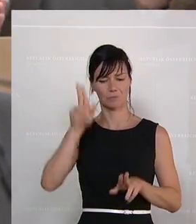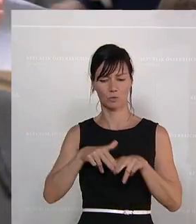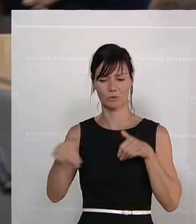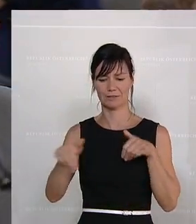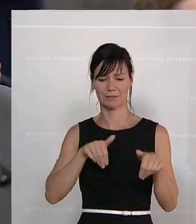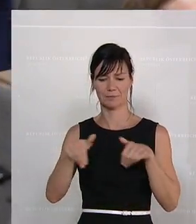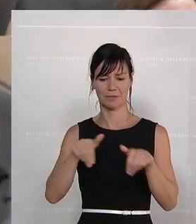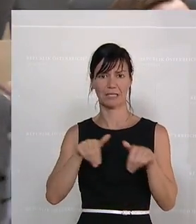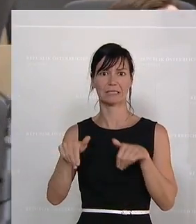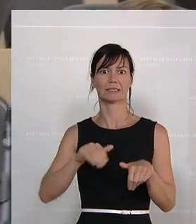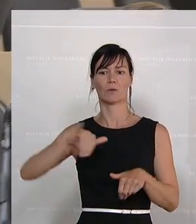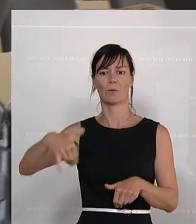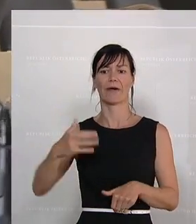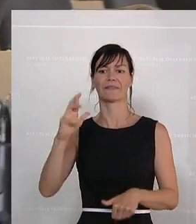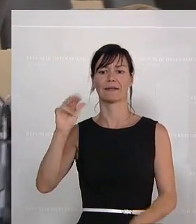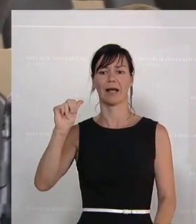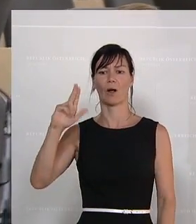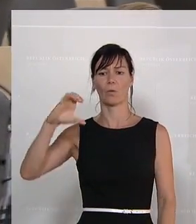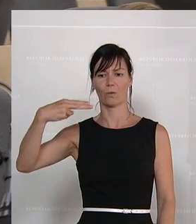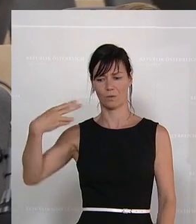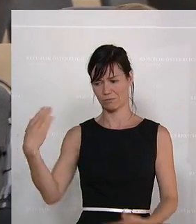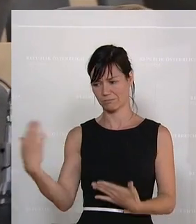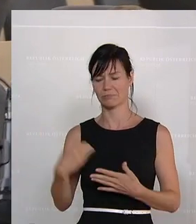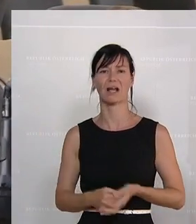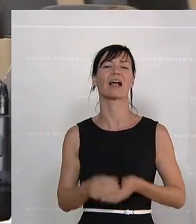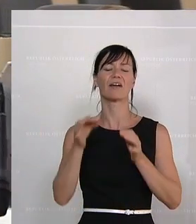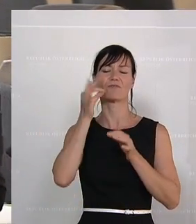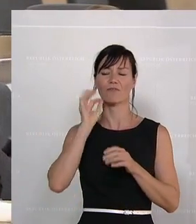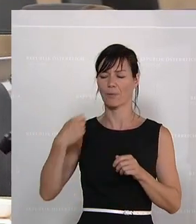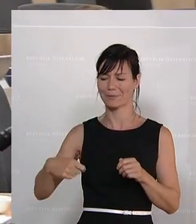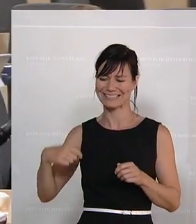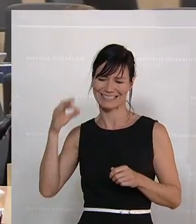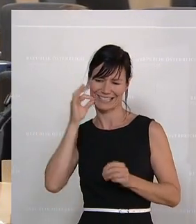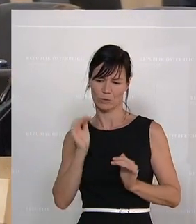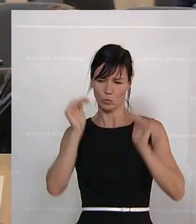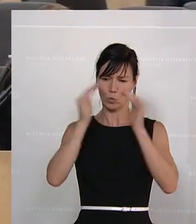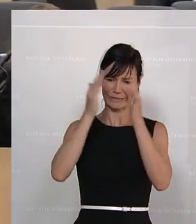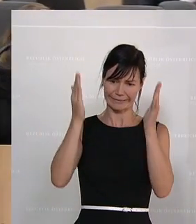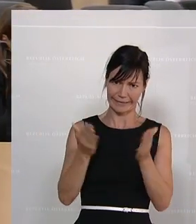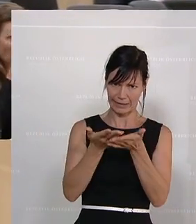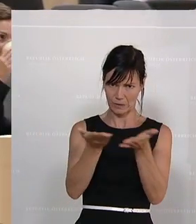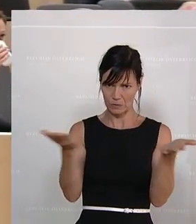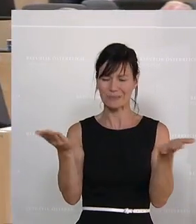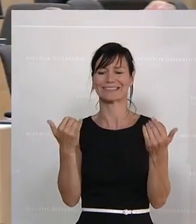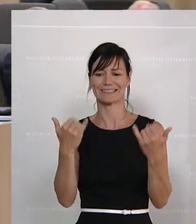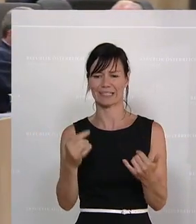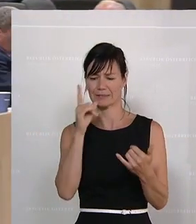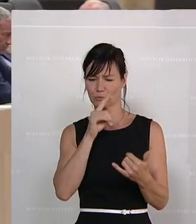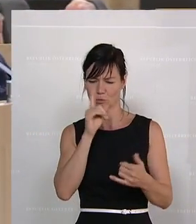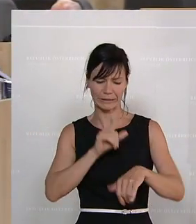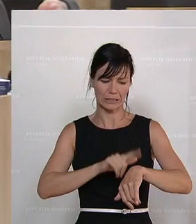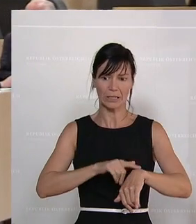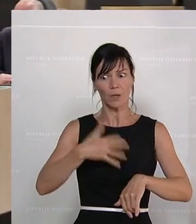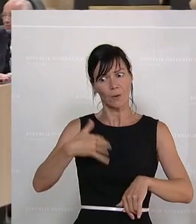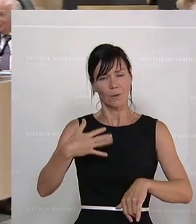hinterfragt die beauftragung der agentur jung von matt mit einer informationskampagne zur dosierung prävention